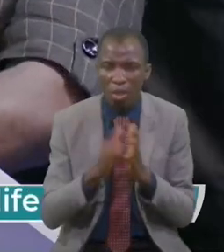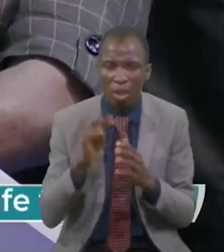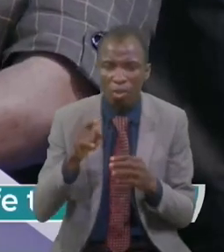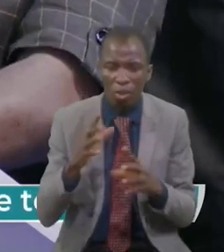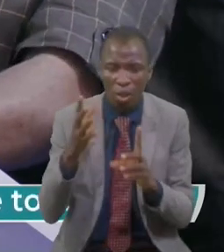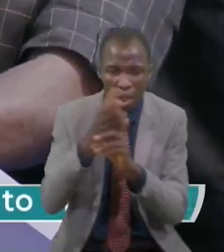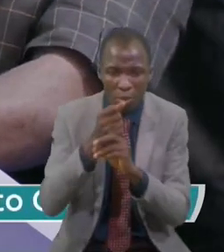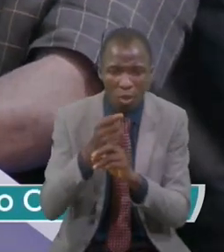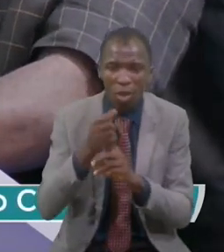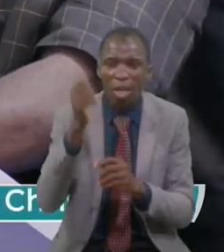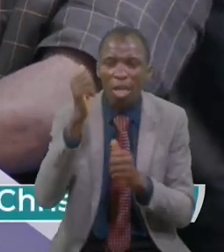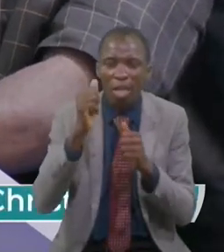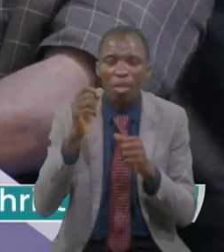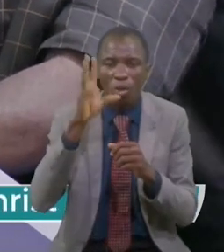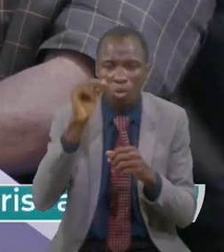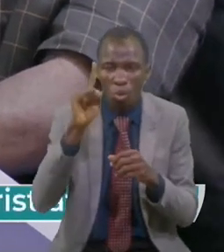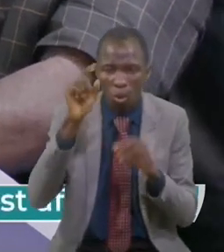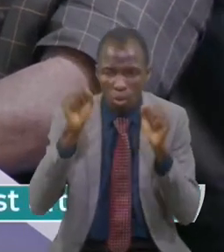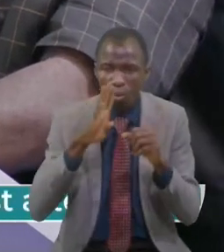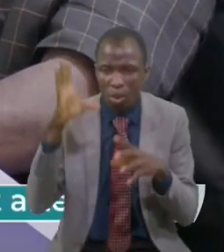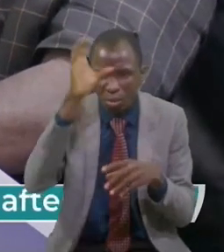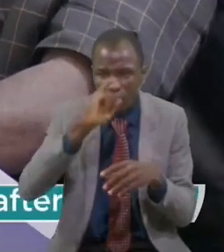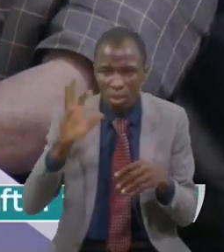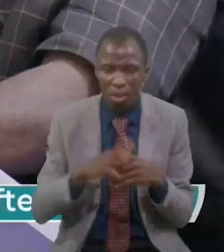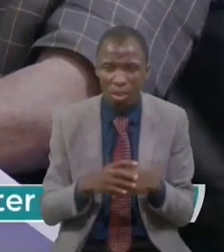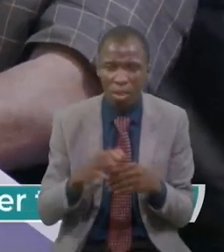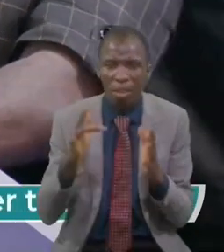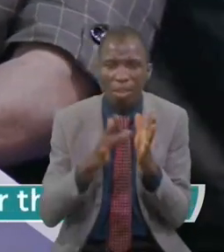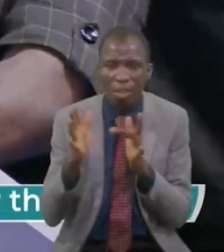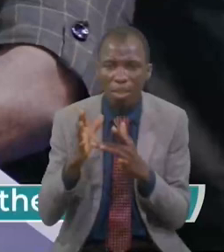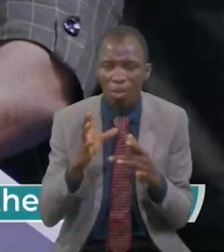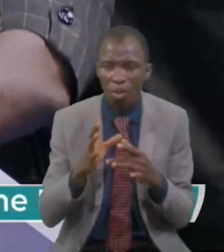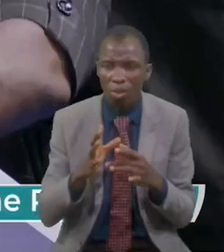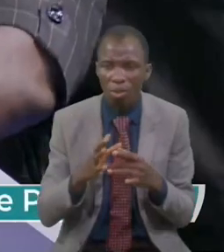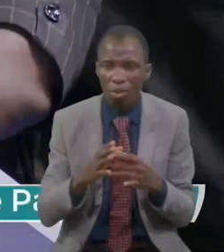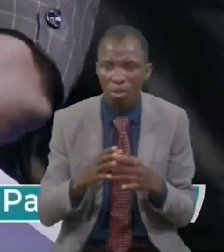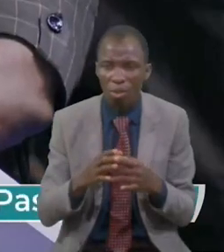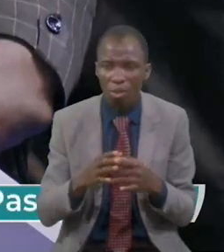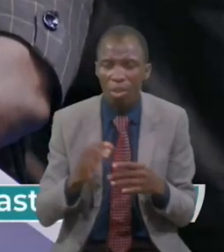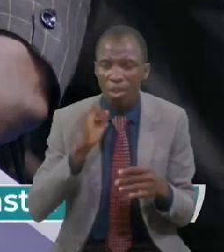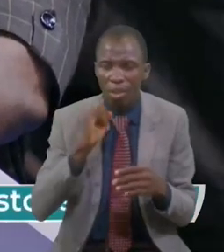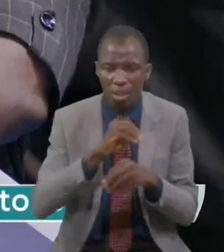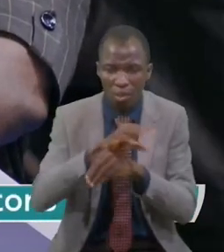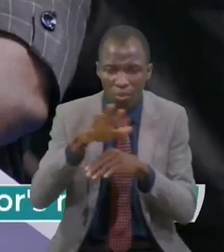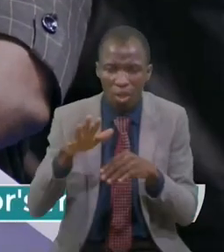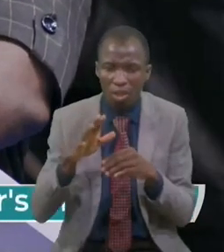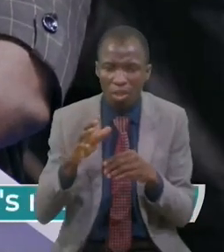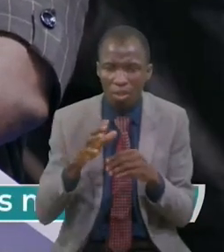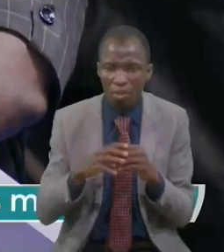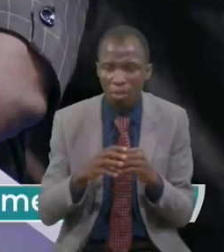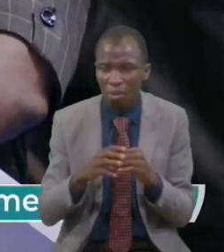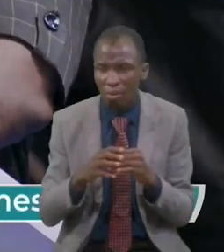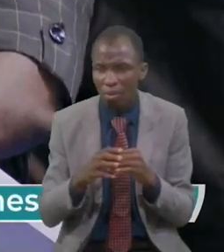lumière toujours l'heure est à la prise des noms